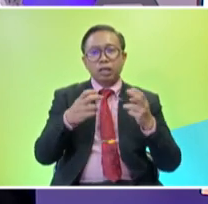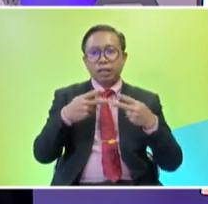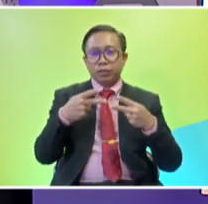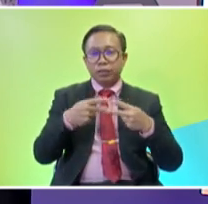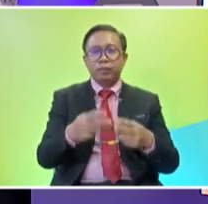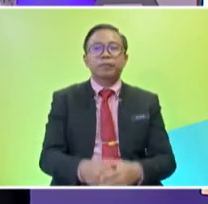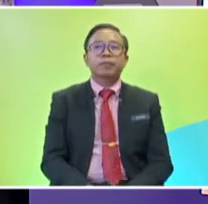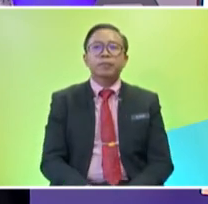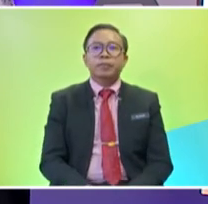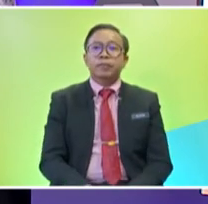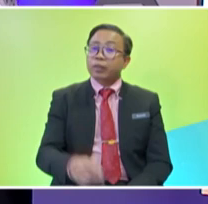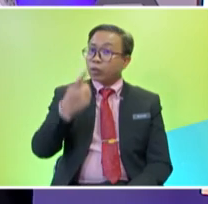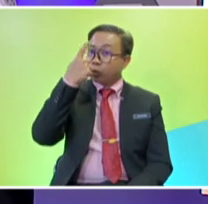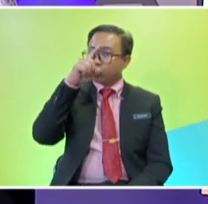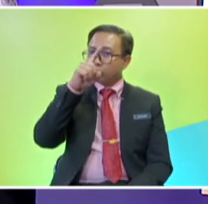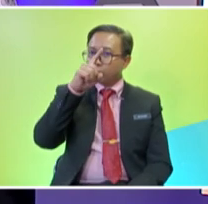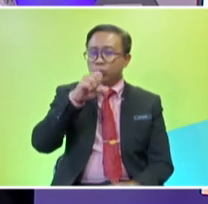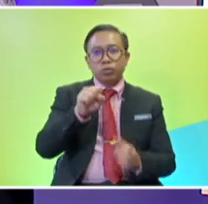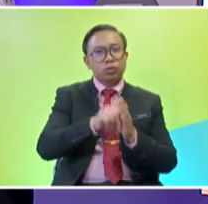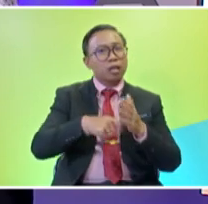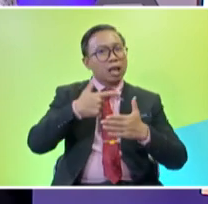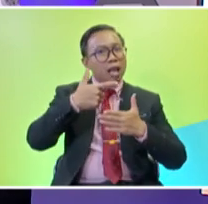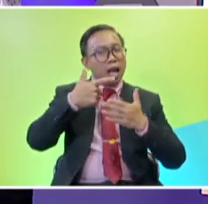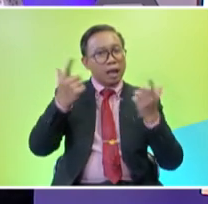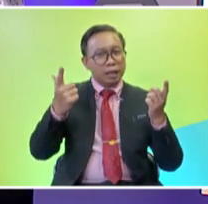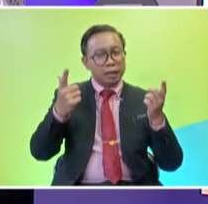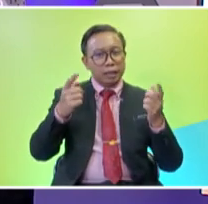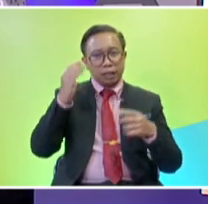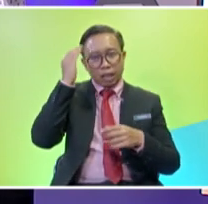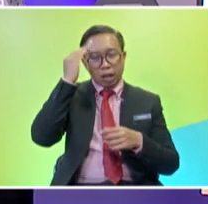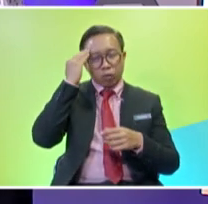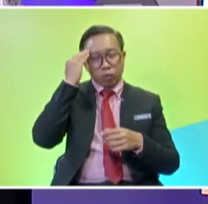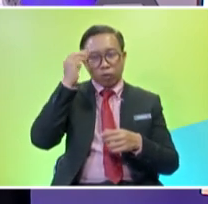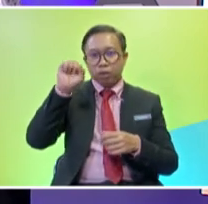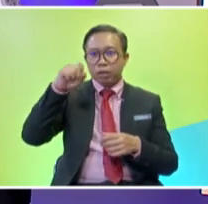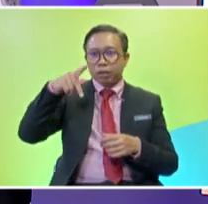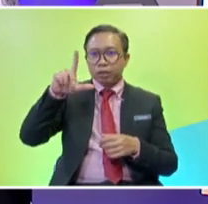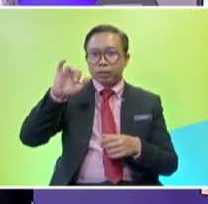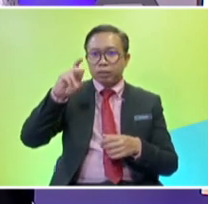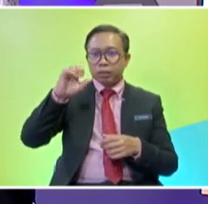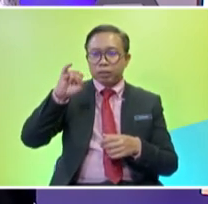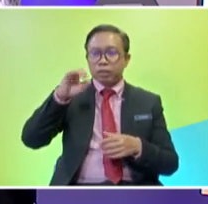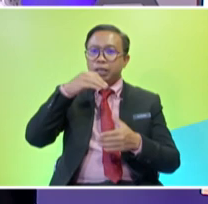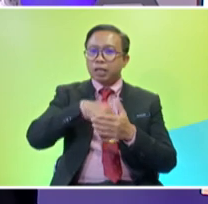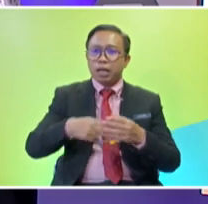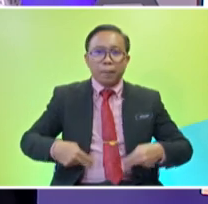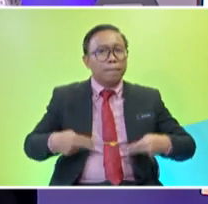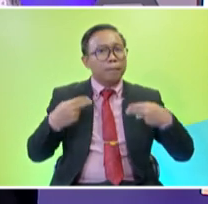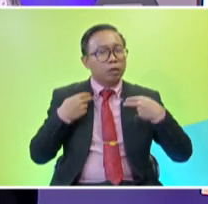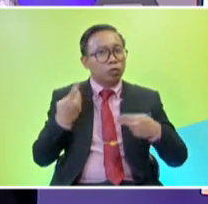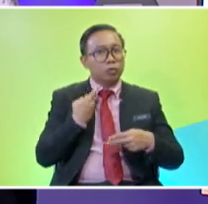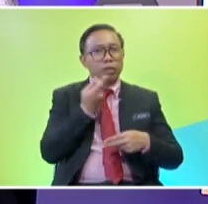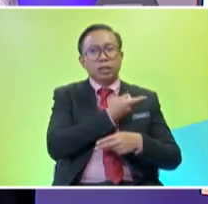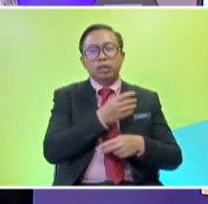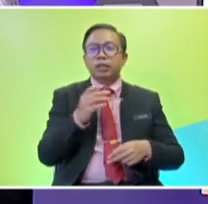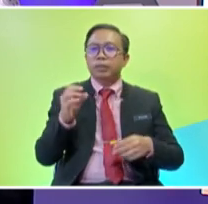jadi untuk selain daripada kita perlu tahu aplikasi sel kimia dalam kehidupan sehari-hari kita